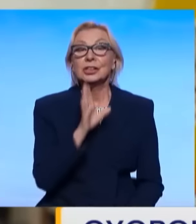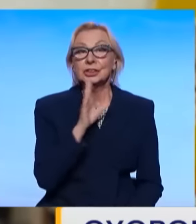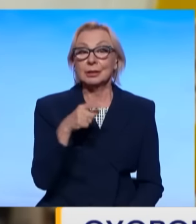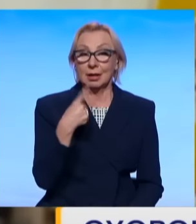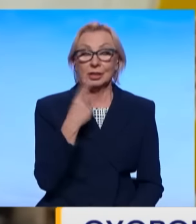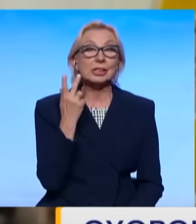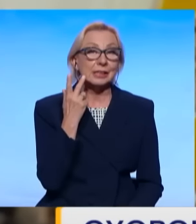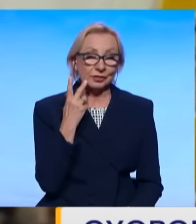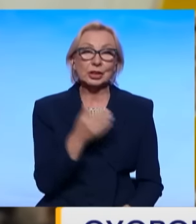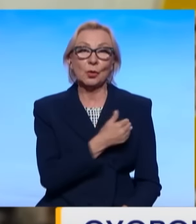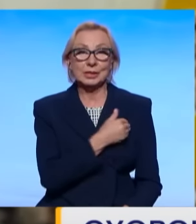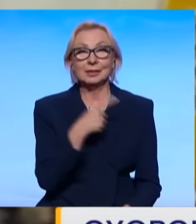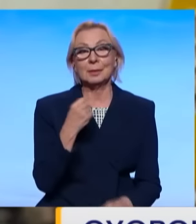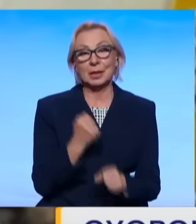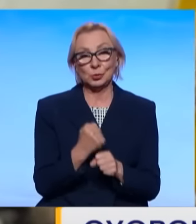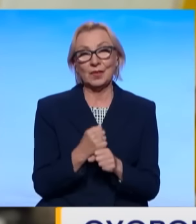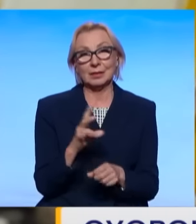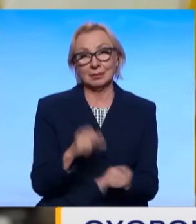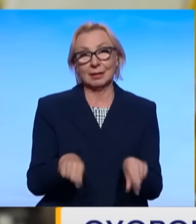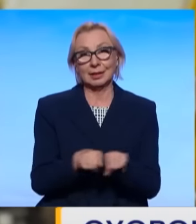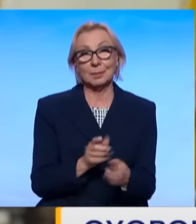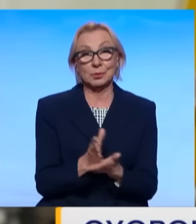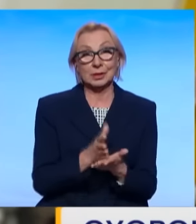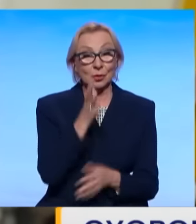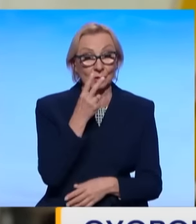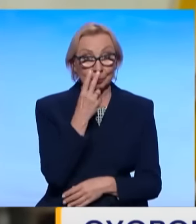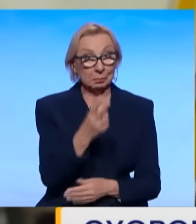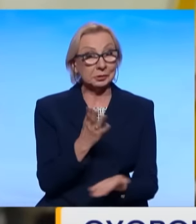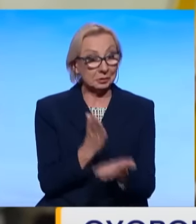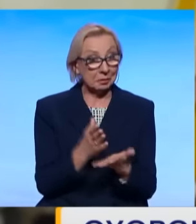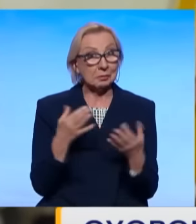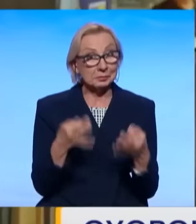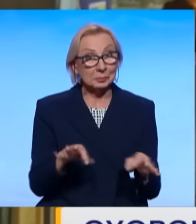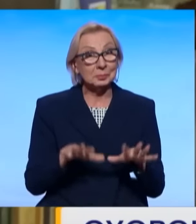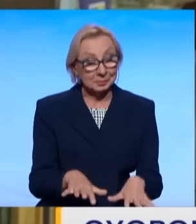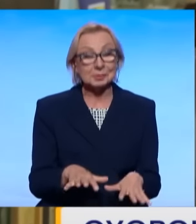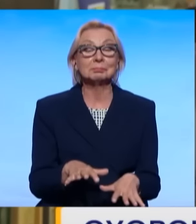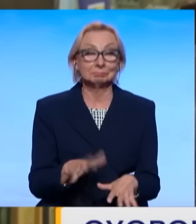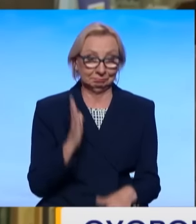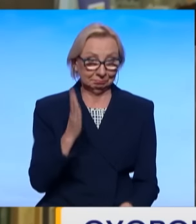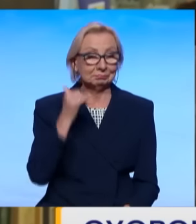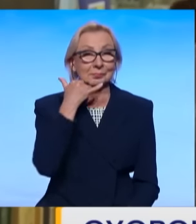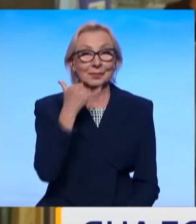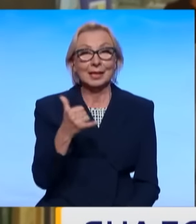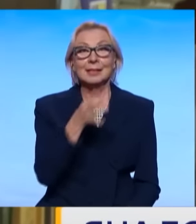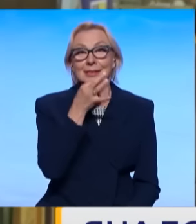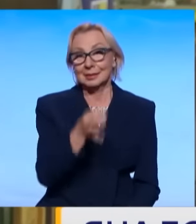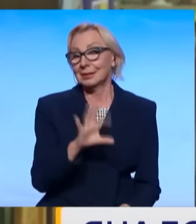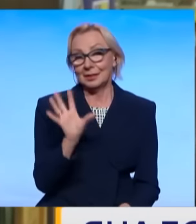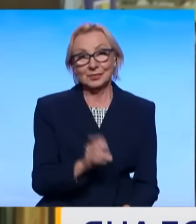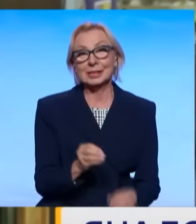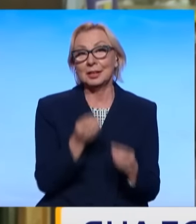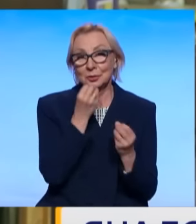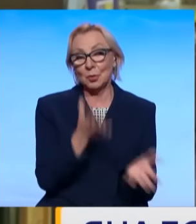завжди хотіла працювати на такій посаді. Тож, коли побачила вакансію, не зволікала. Зателефонувала, сказали, все